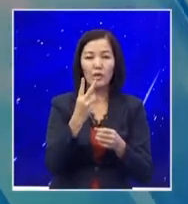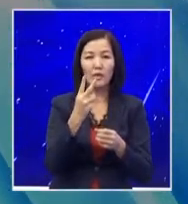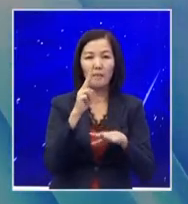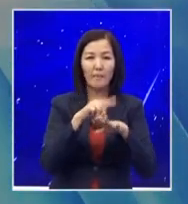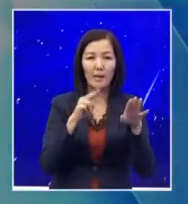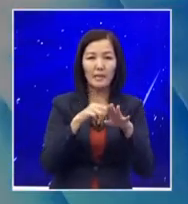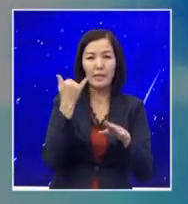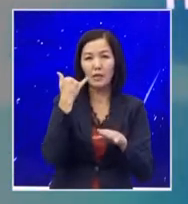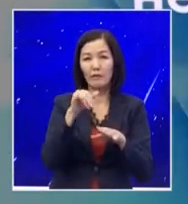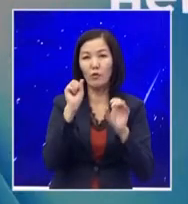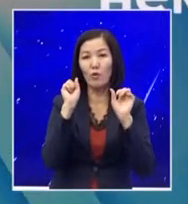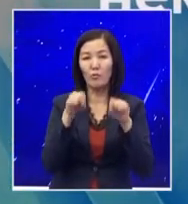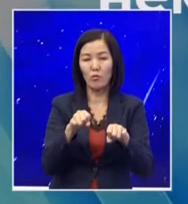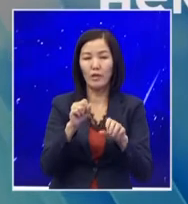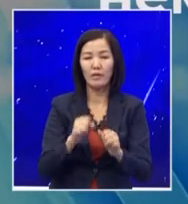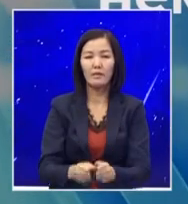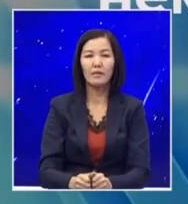8-778-703-75-78,